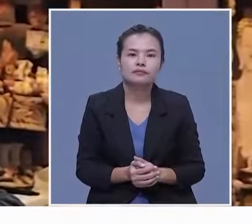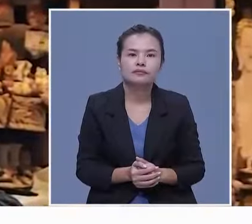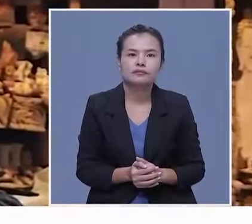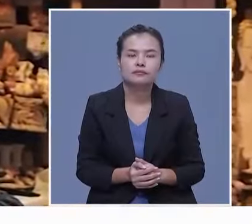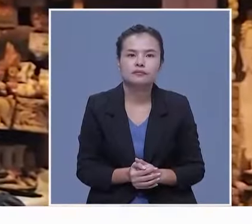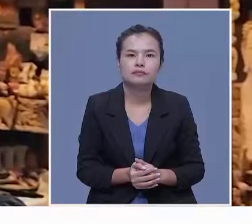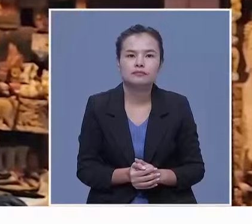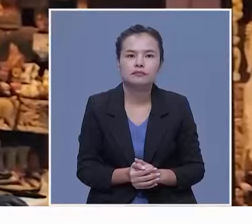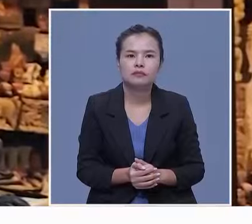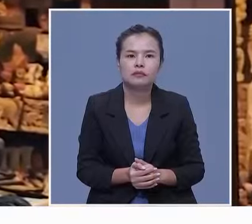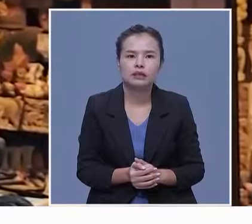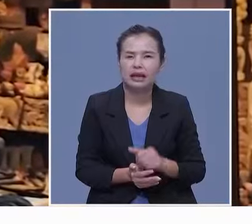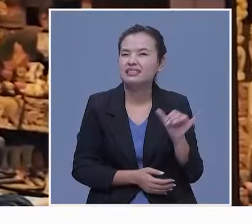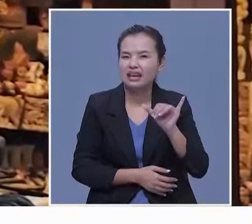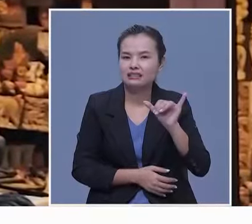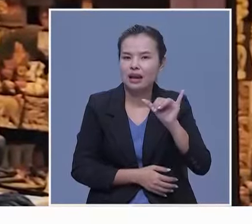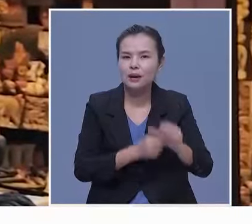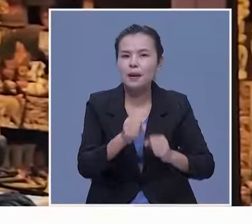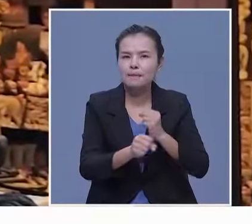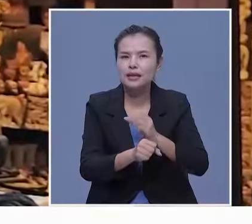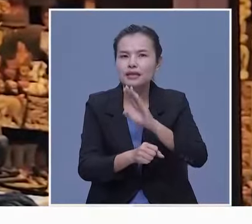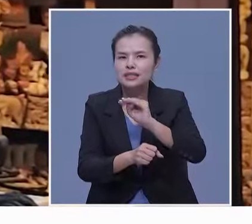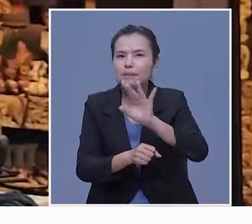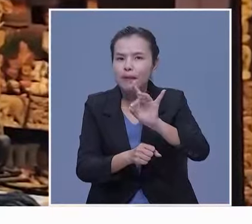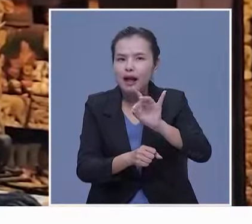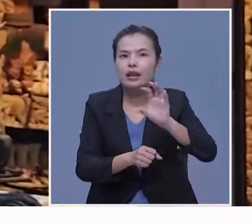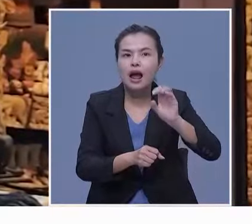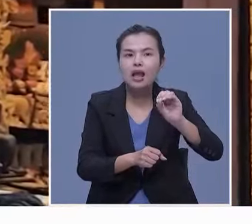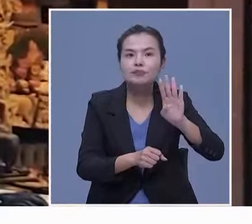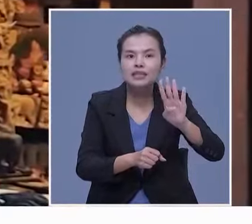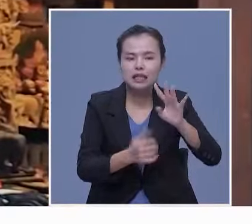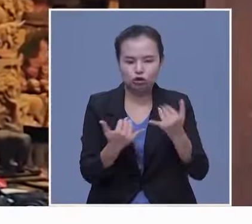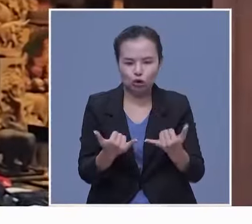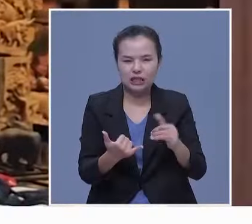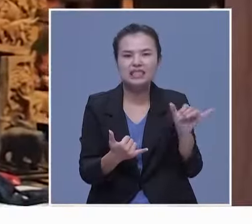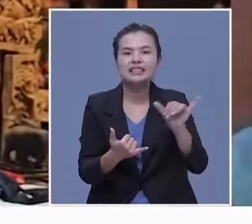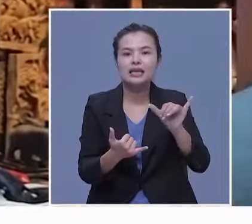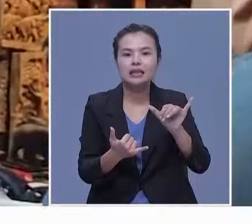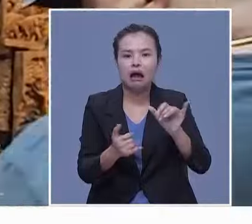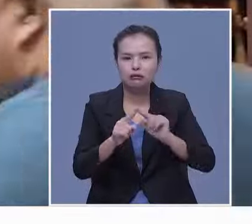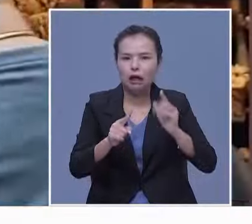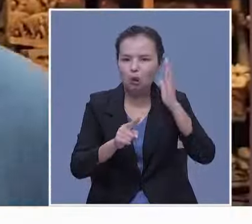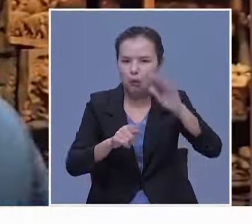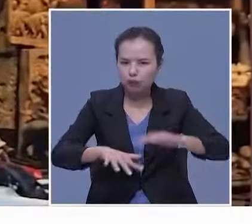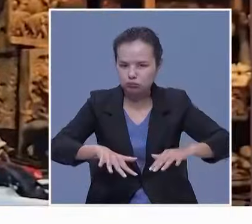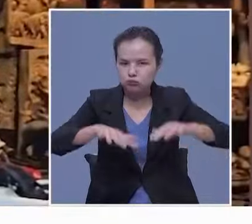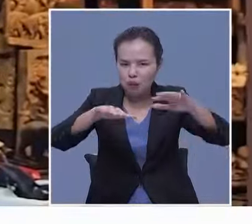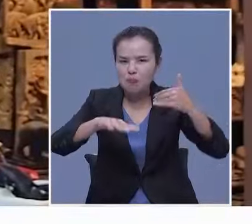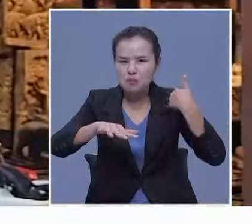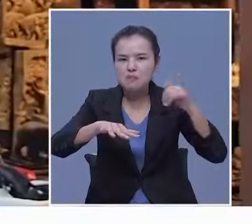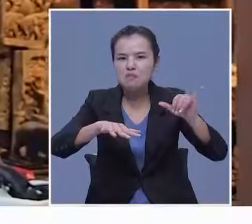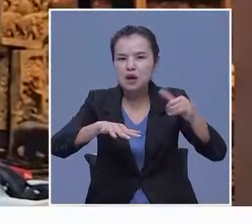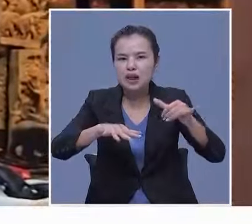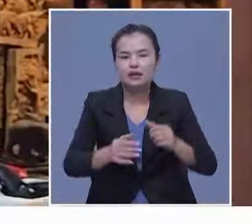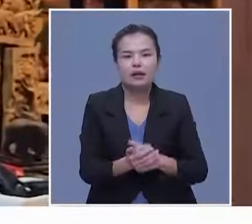เอ่อยังไม่เท่าปี 48กับปี 54ตอนนี้นะมันยังไม่หยุดนะฮะมันยังไม่หยุดเพราะว่า